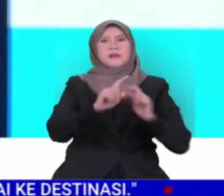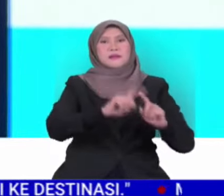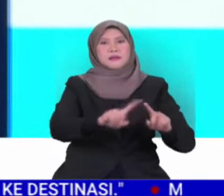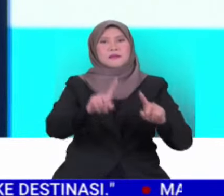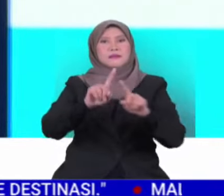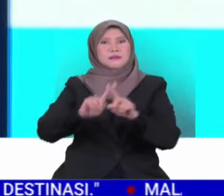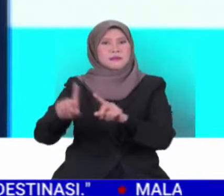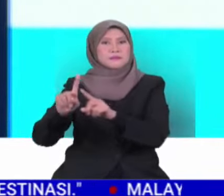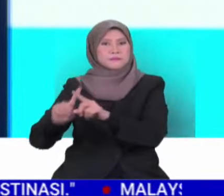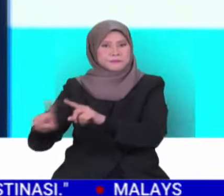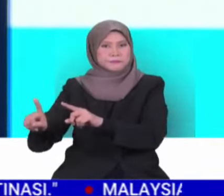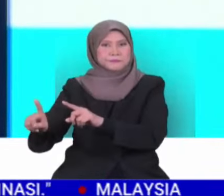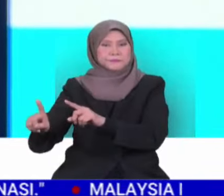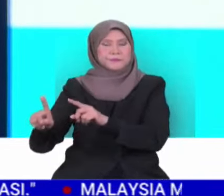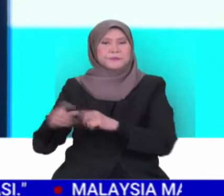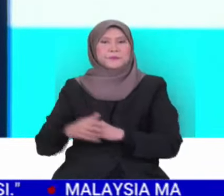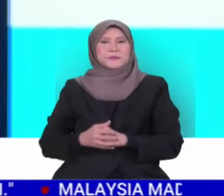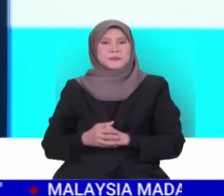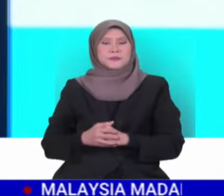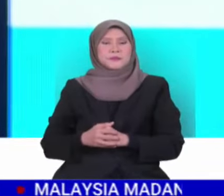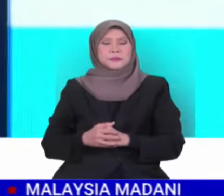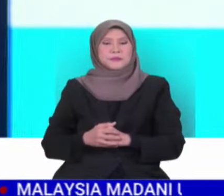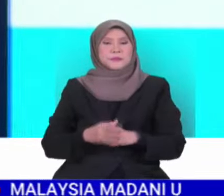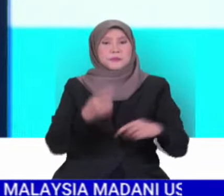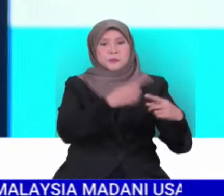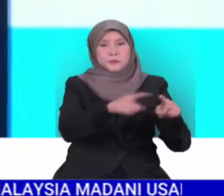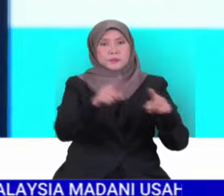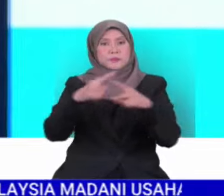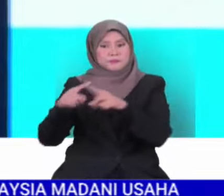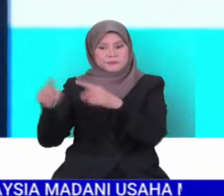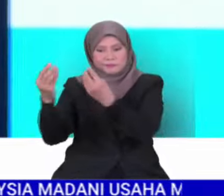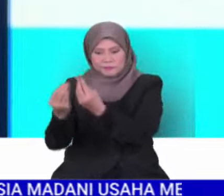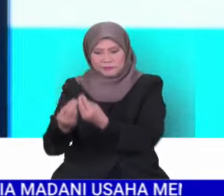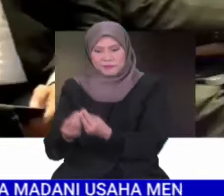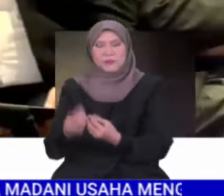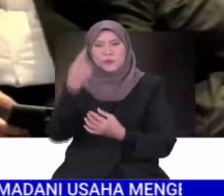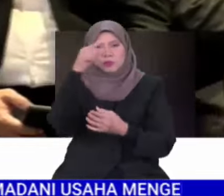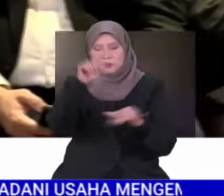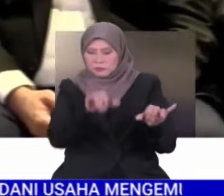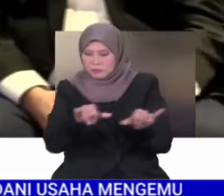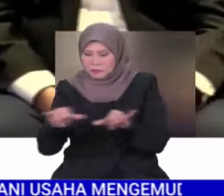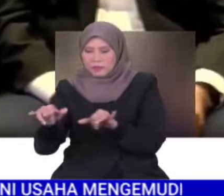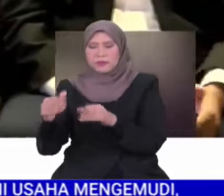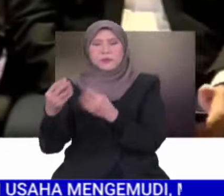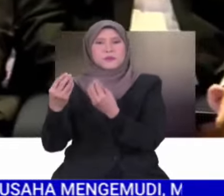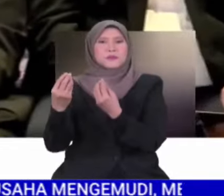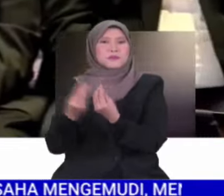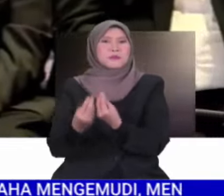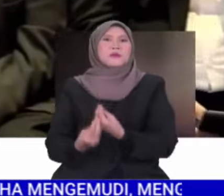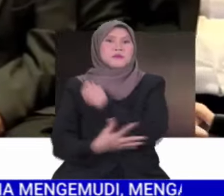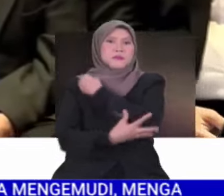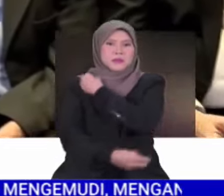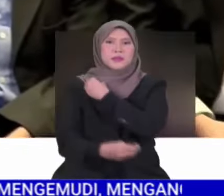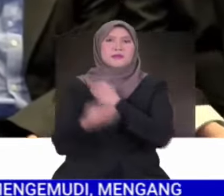pelbagai dimensi. Disebut multi-dimensional index untuk mengukur kemiskinan. Ini lebih